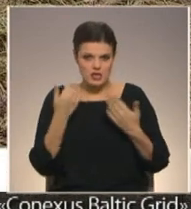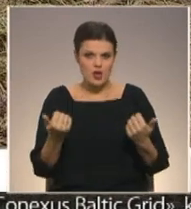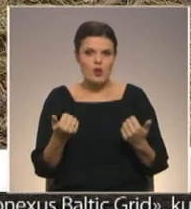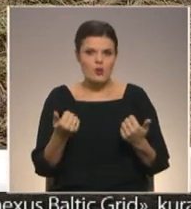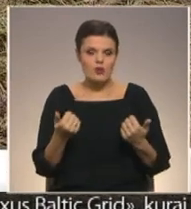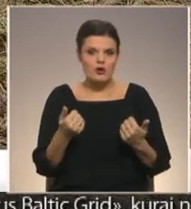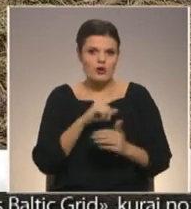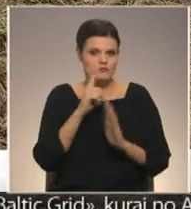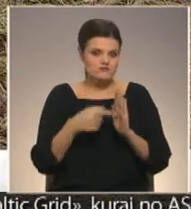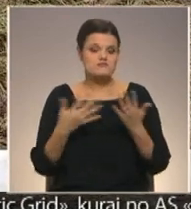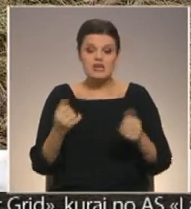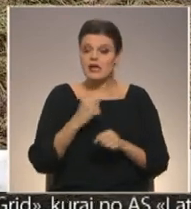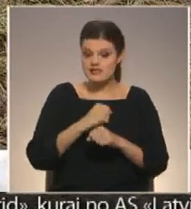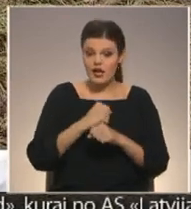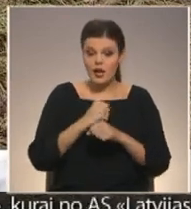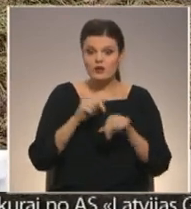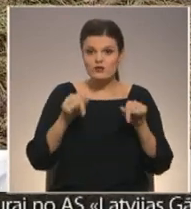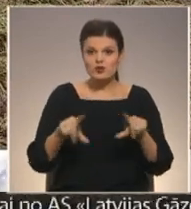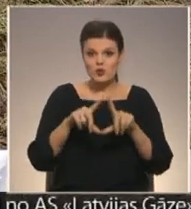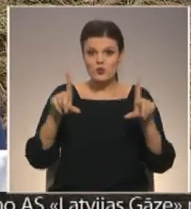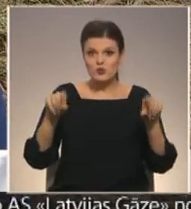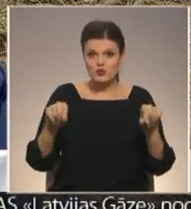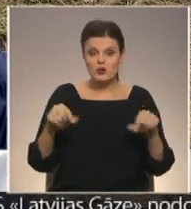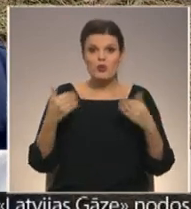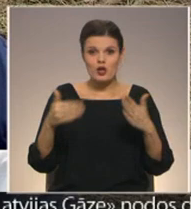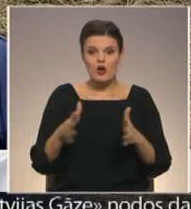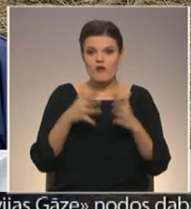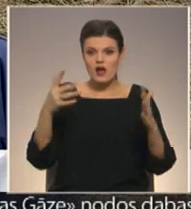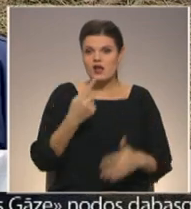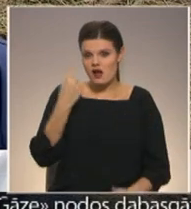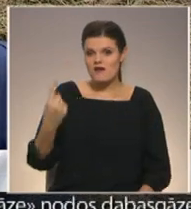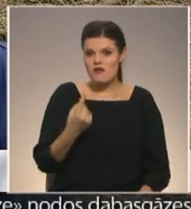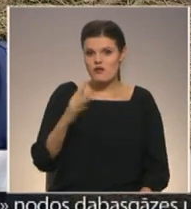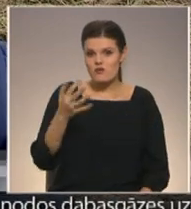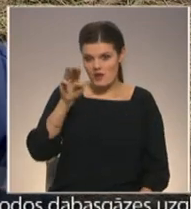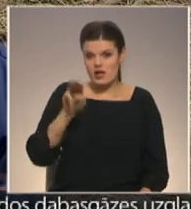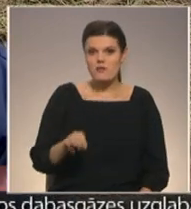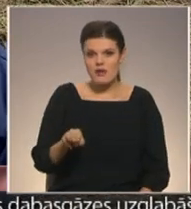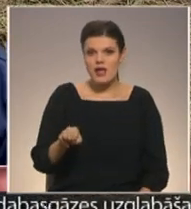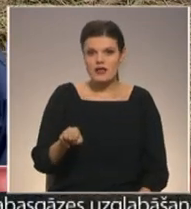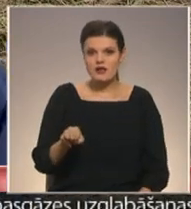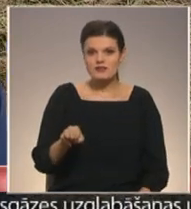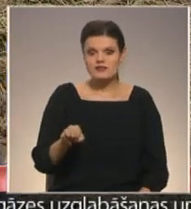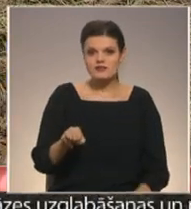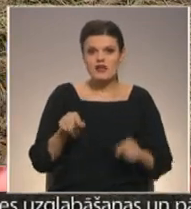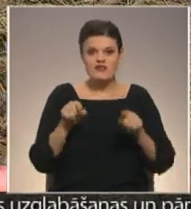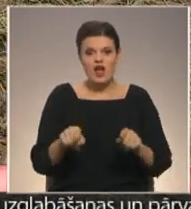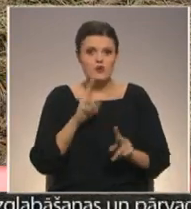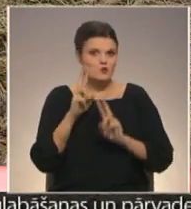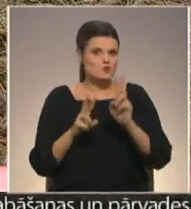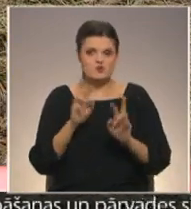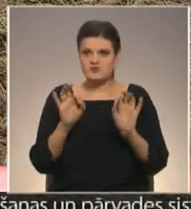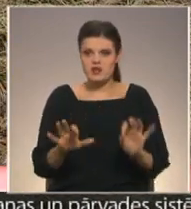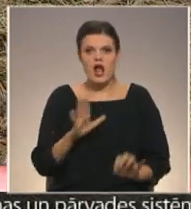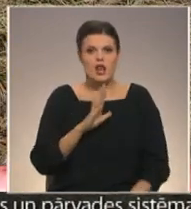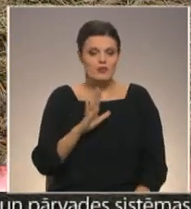Nu, strādājot šim te uzņēmumam, tagad jau vairāk kā gadu un kādu mēnesi, tādas sūdzības reāli